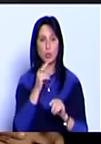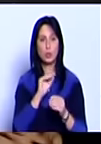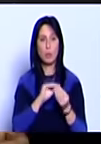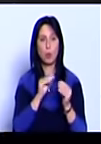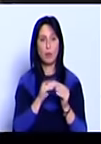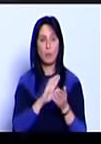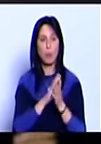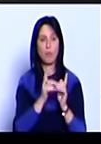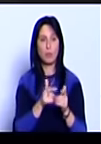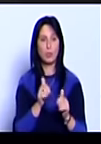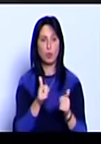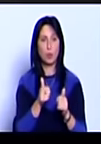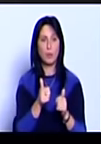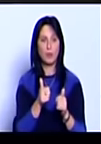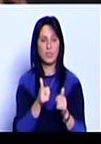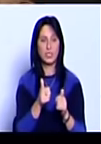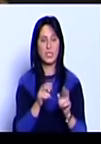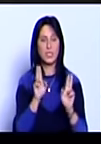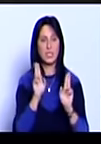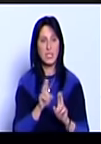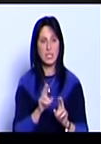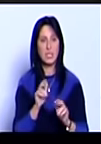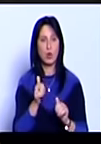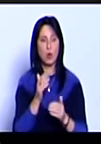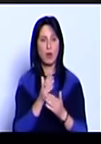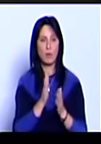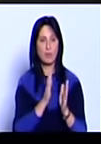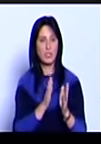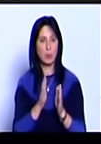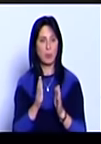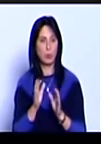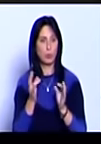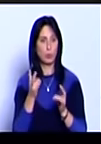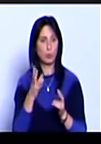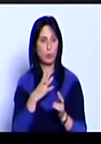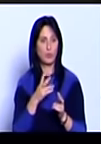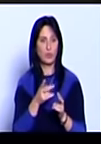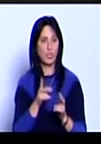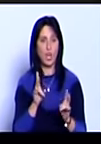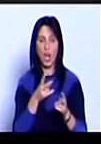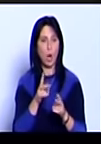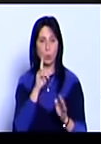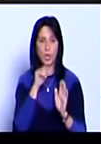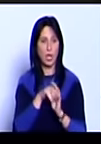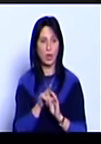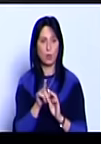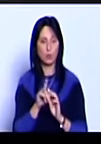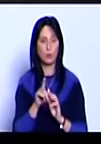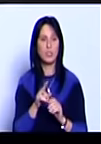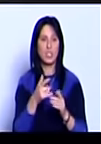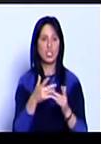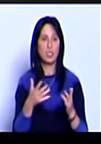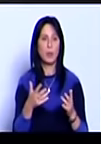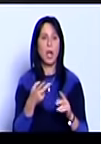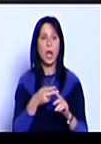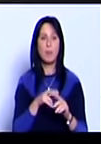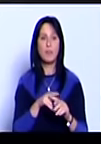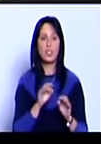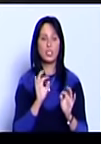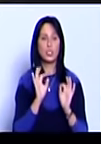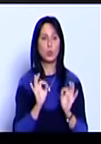პრობლემების მოგვარებაში, რომელშიც წესით და ნორმალურად აწყობილ სახელმწიფო ქვეყანაში ის არ უნდა ერეოდეს და ასე შემდეგ. ამიტომ